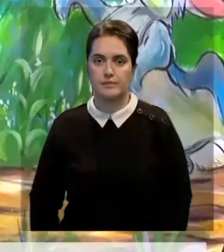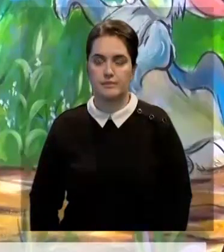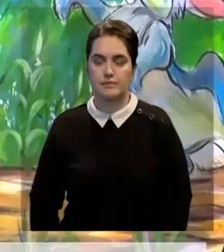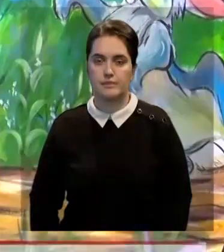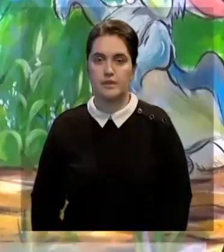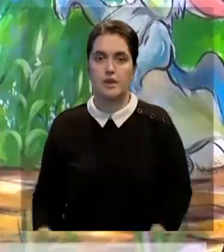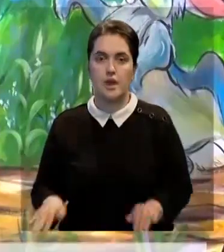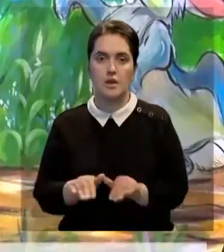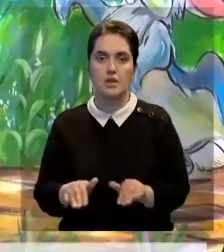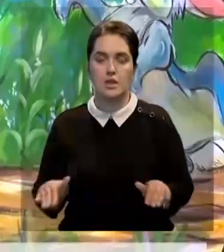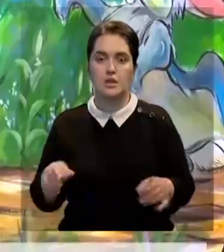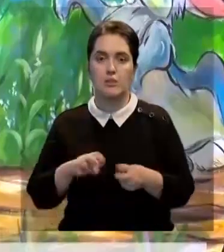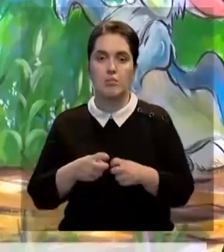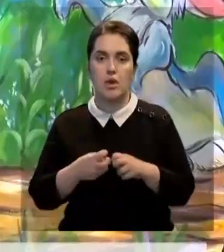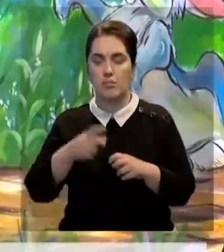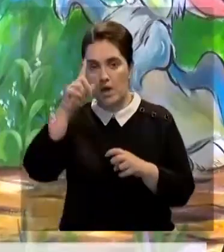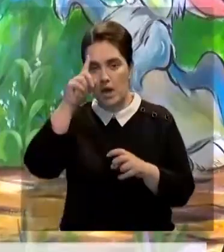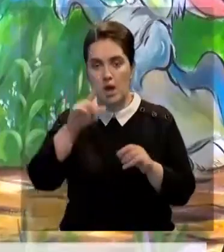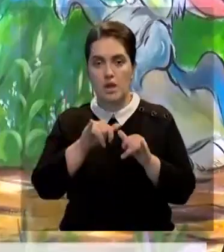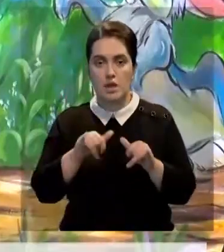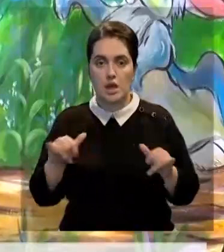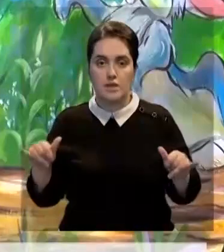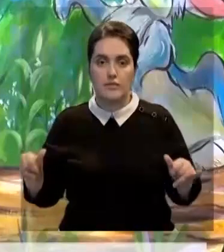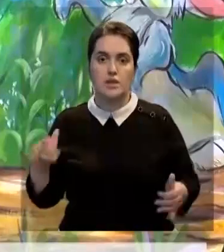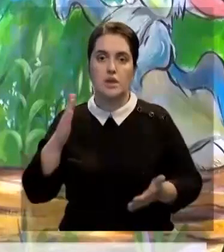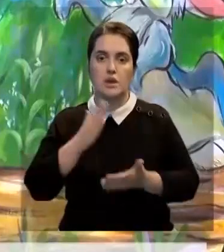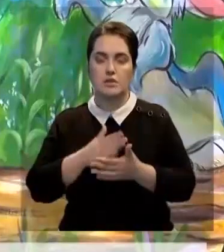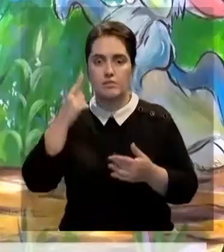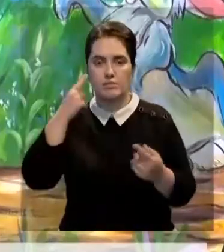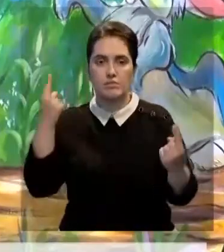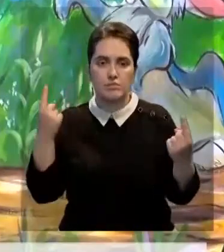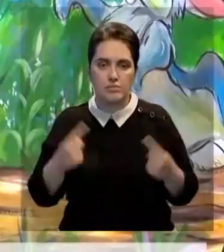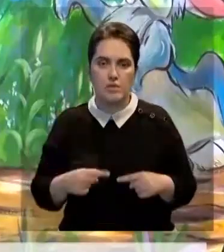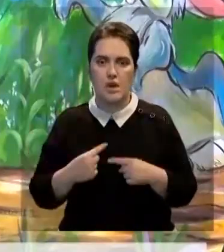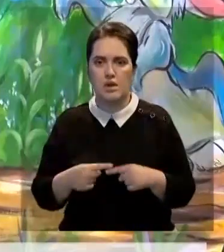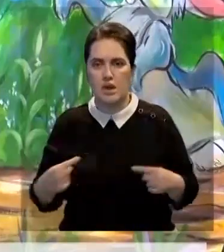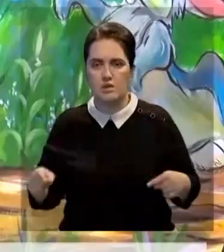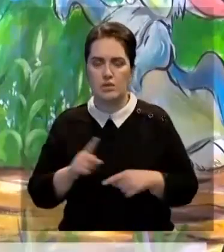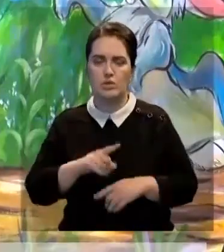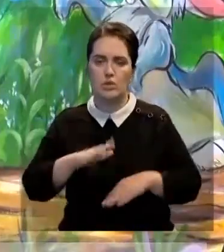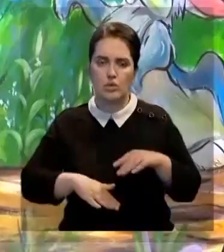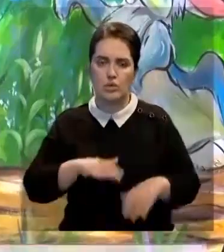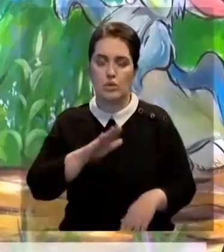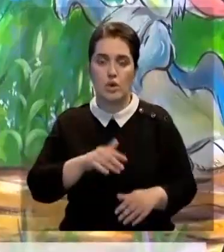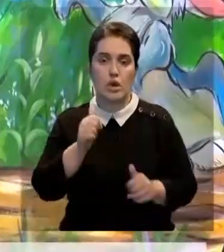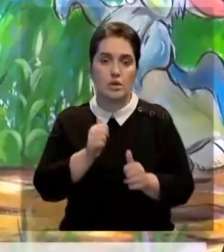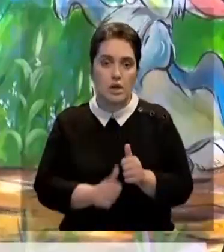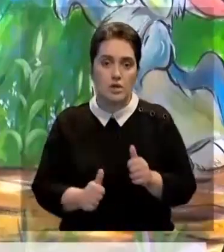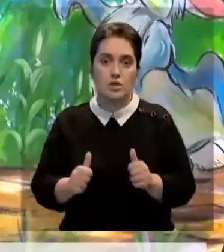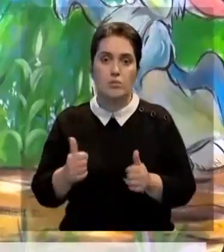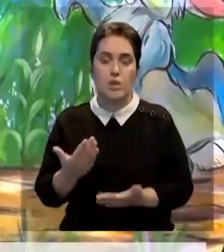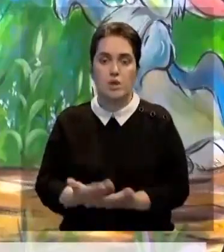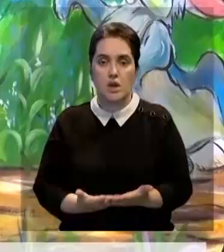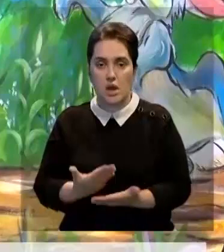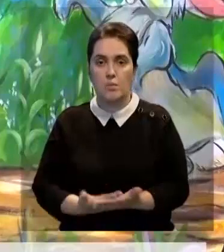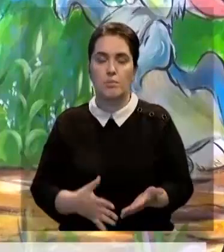Есть дети с проблемами развития мелкой моторики, с прогрессирующим тетрапарезом и гемипарезом. Каждому ребенку специалисты